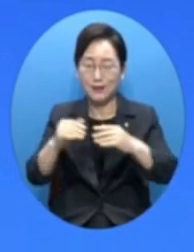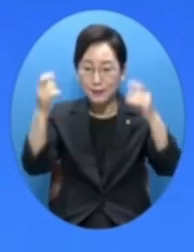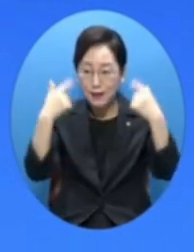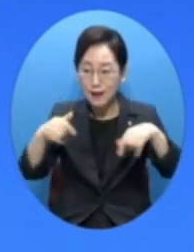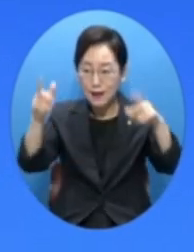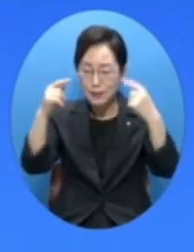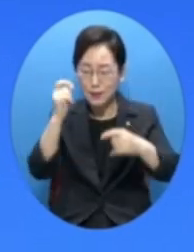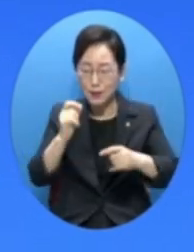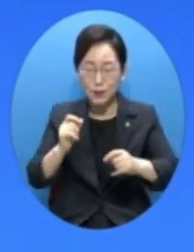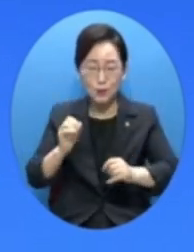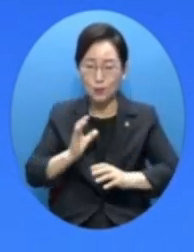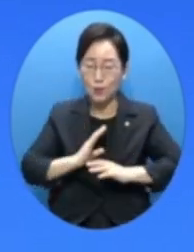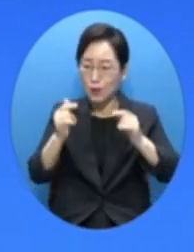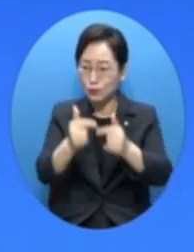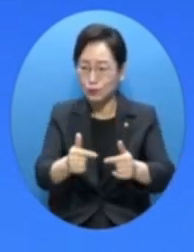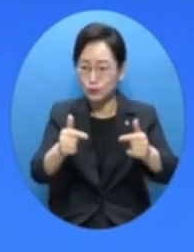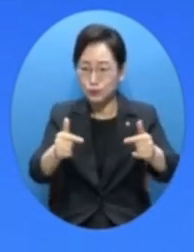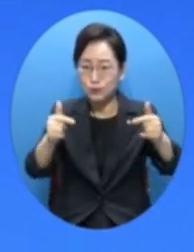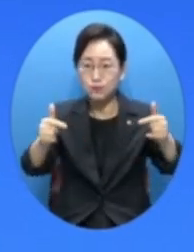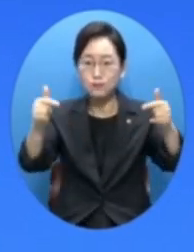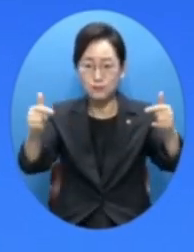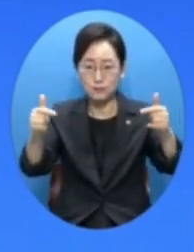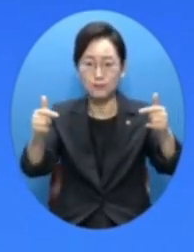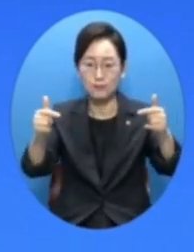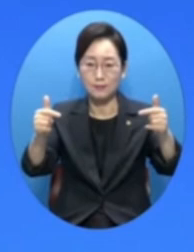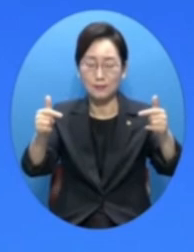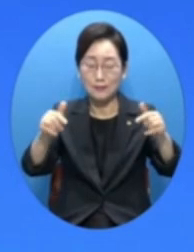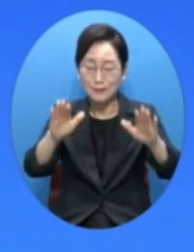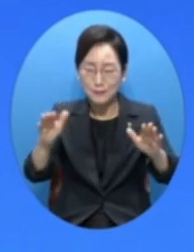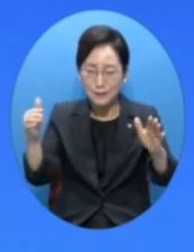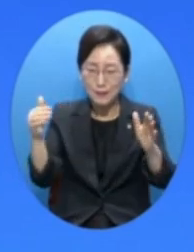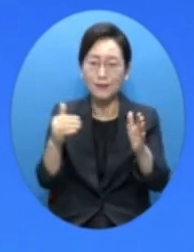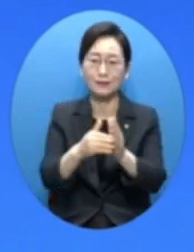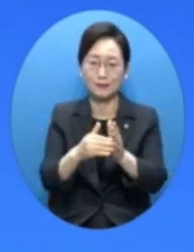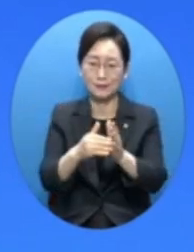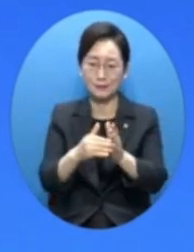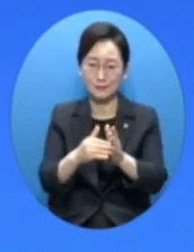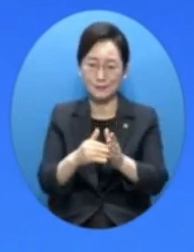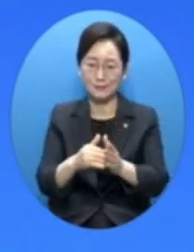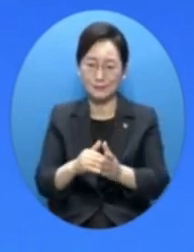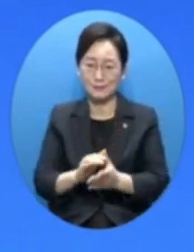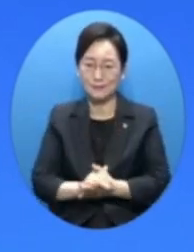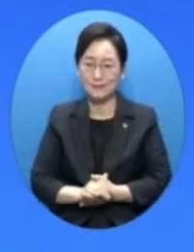날마다 놀라운 풍약설을 이루어 오늘에 이르게 된 것입니다.